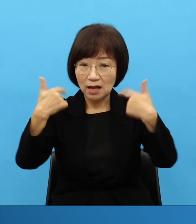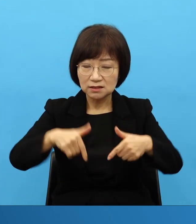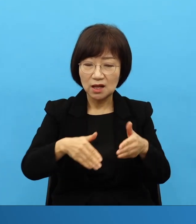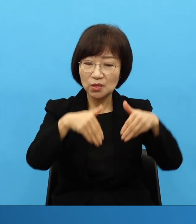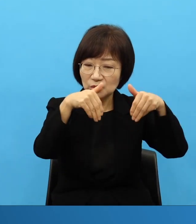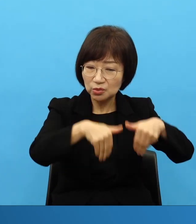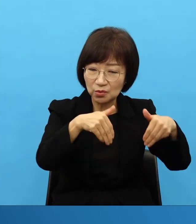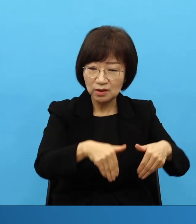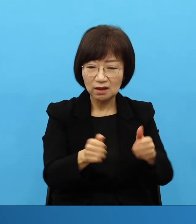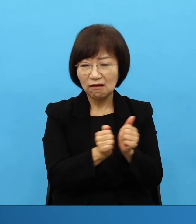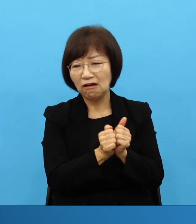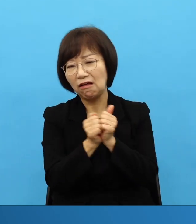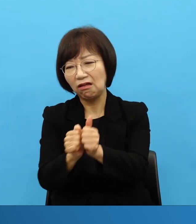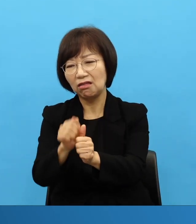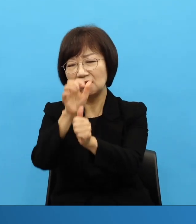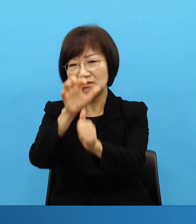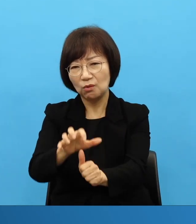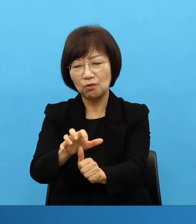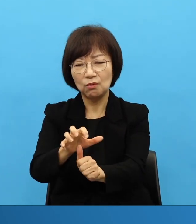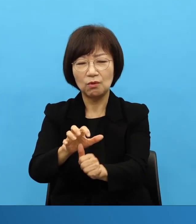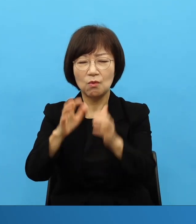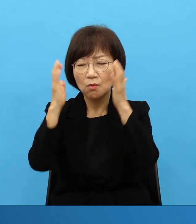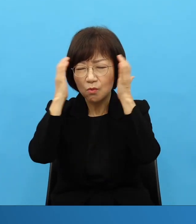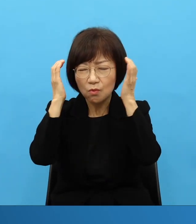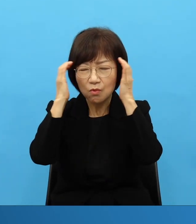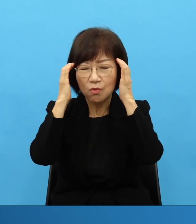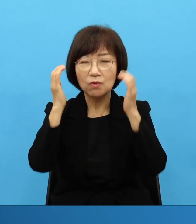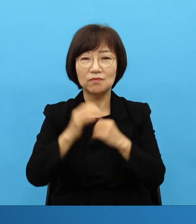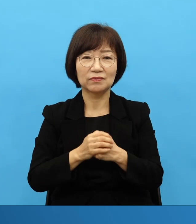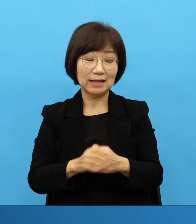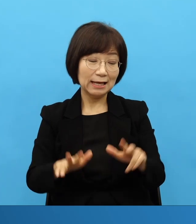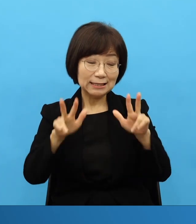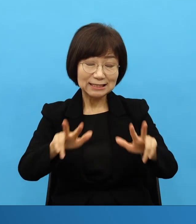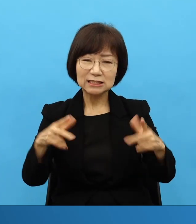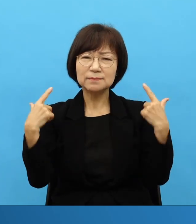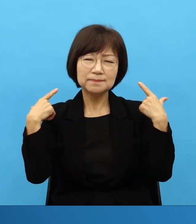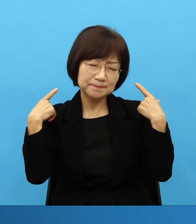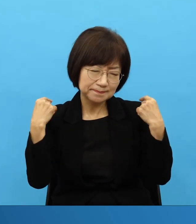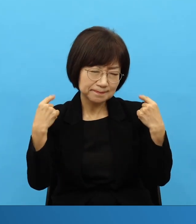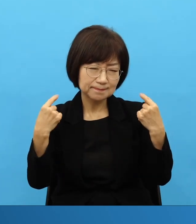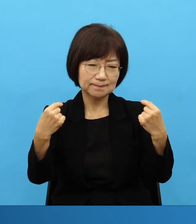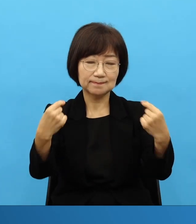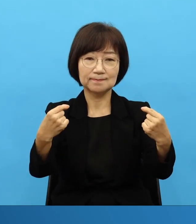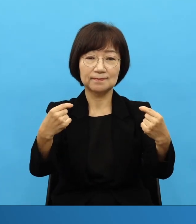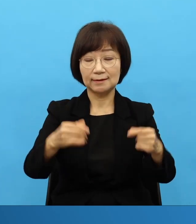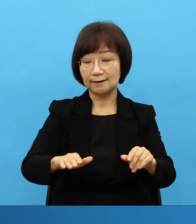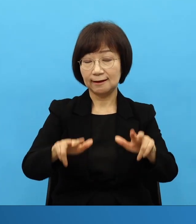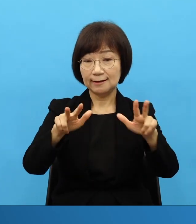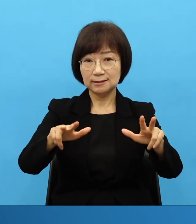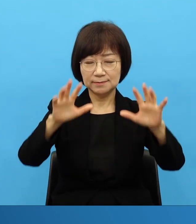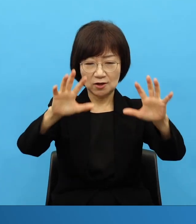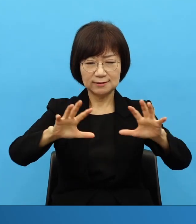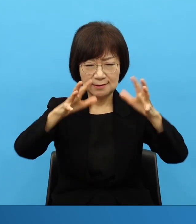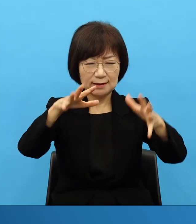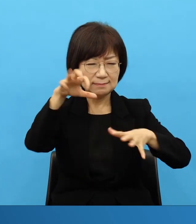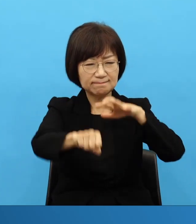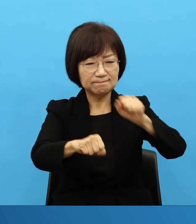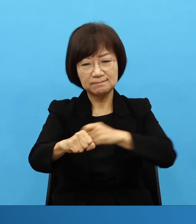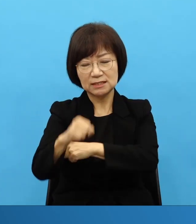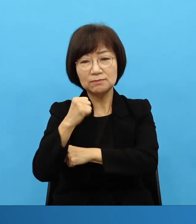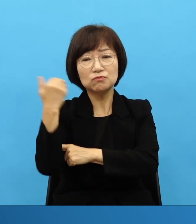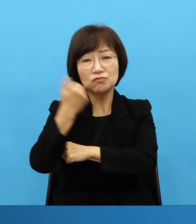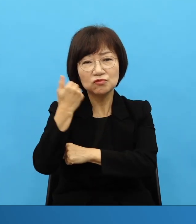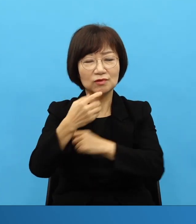slaves, as captives, 지금도 똑같습니다. and colonized. And it's the same 지금도 today. 3단체가 완전히 장악하고 있습니다. Even today, we see that the three